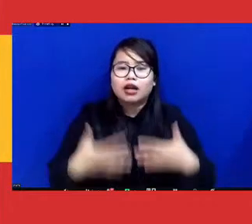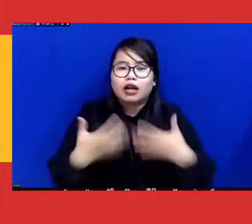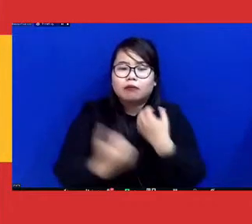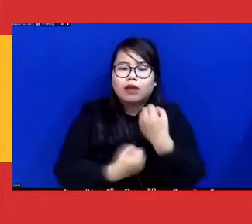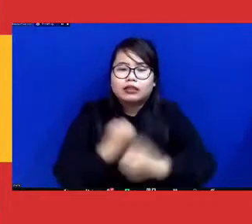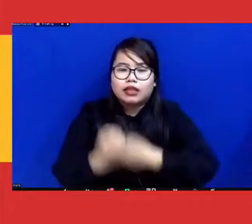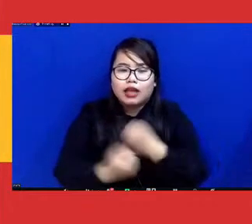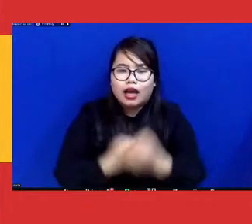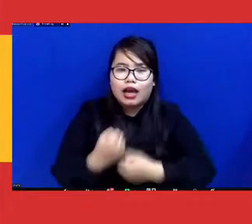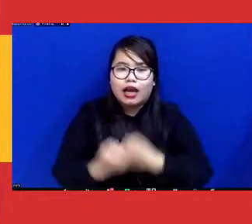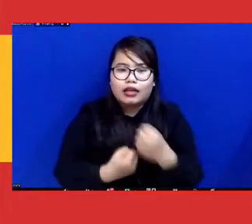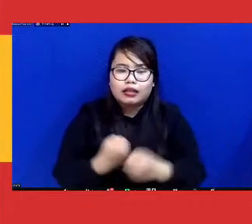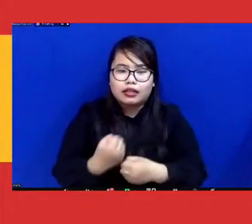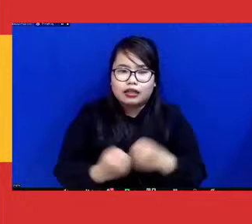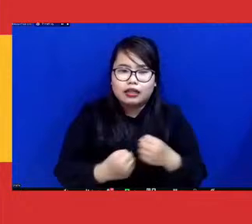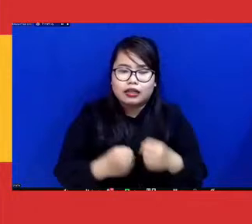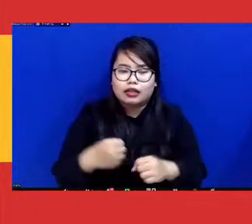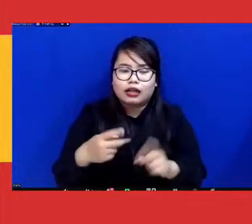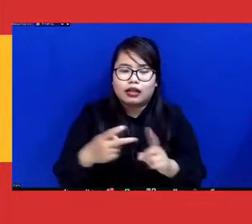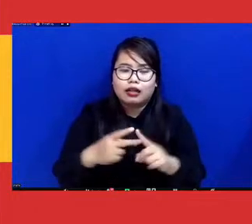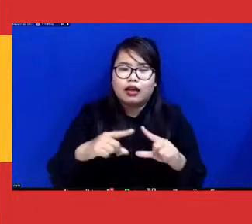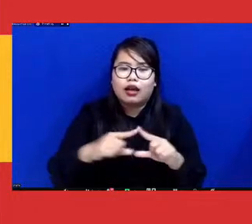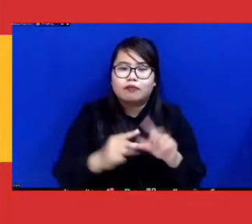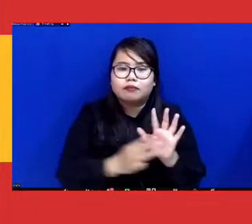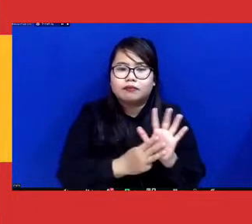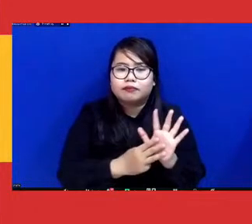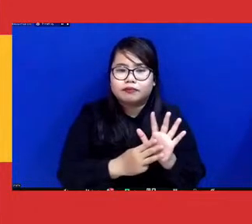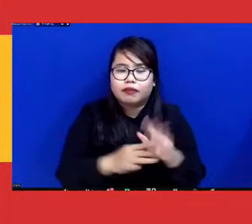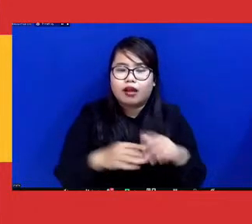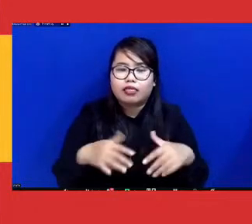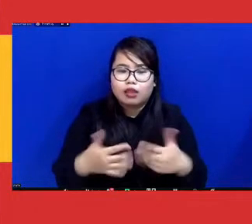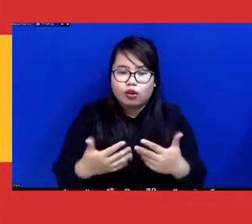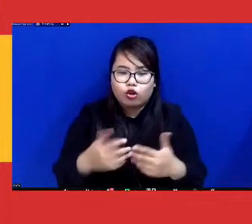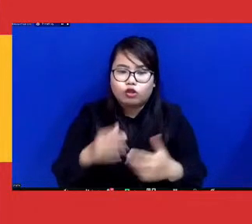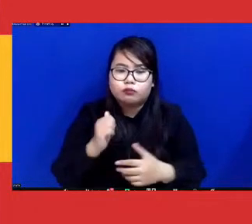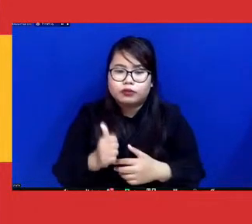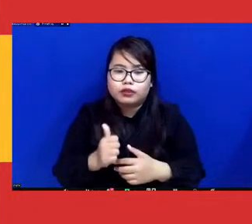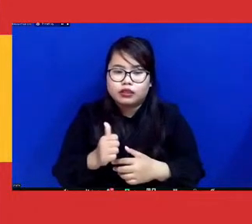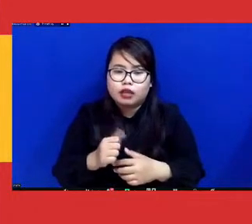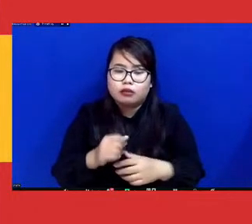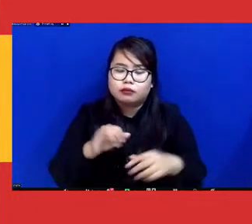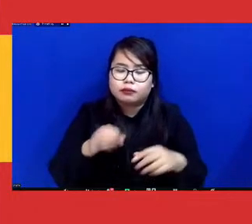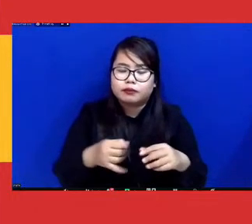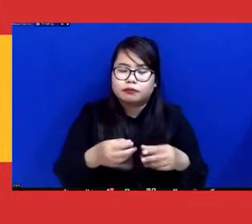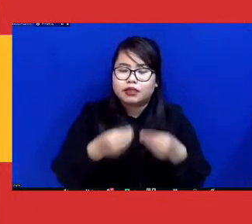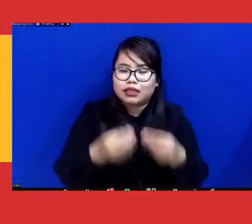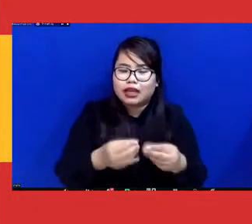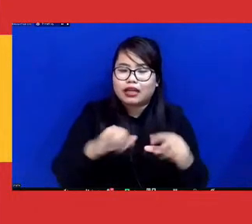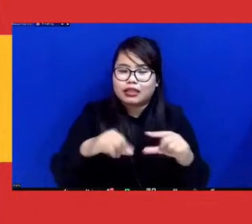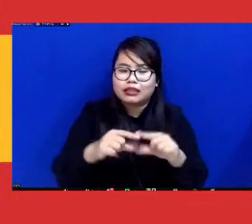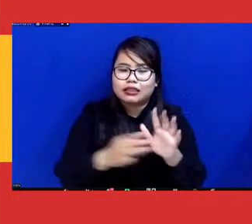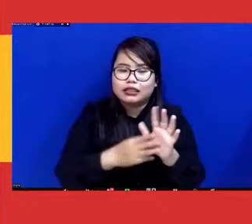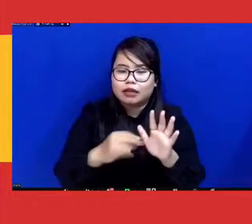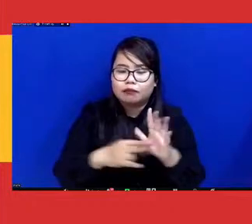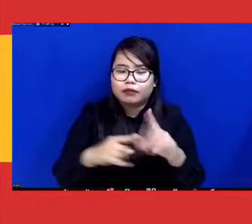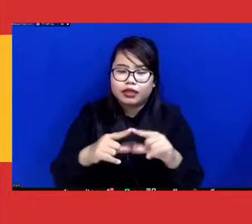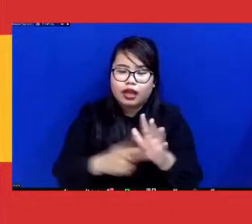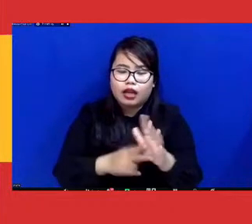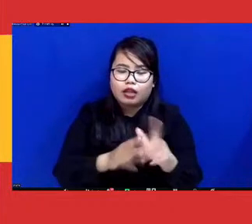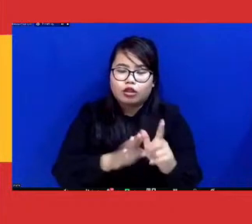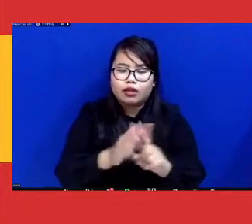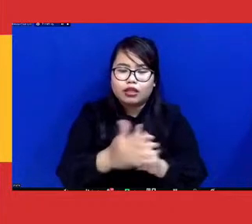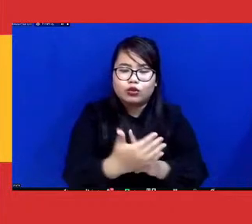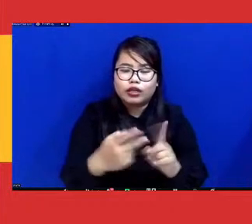dari hak asasi manusia itu tersendiri, atau juga kemudian juga bisa menjamin dan melindungi hak asasi manusia